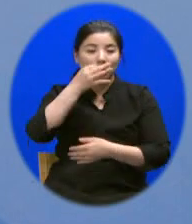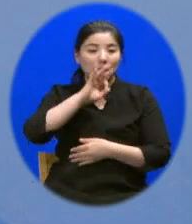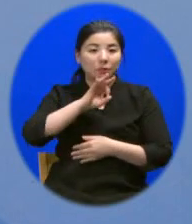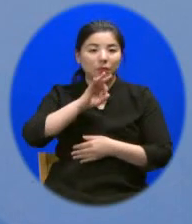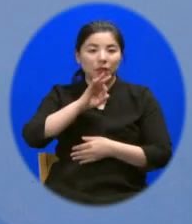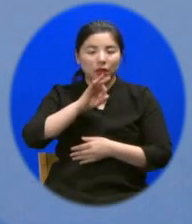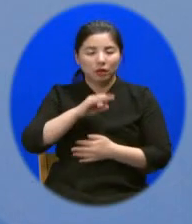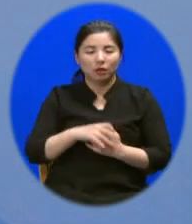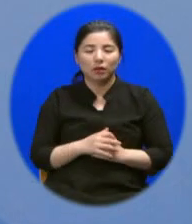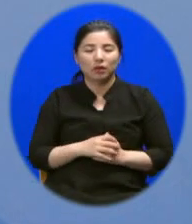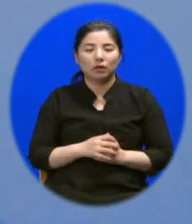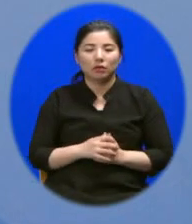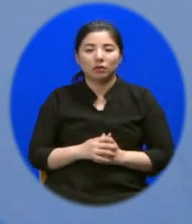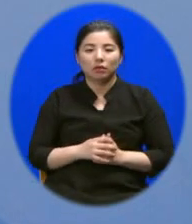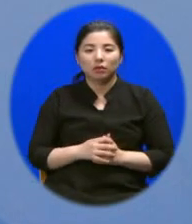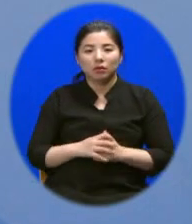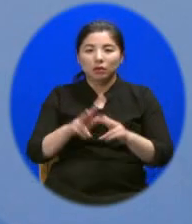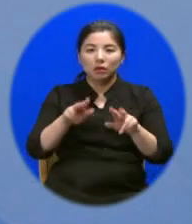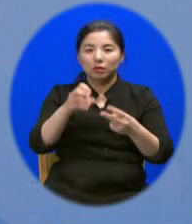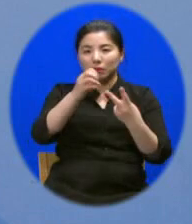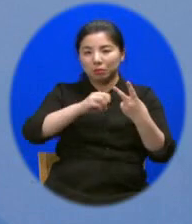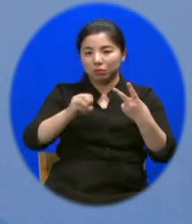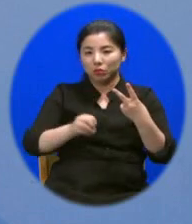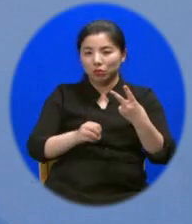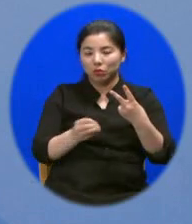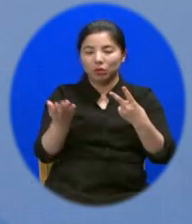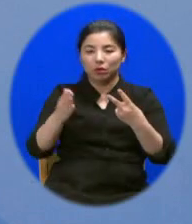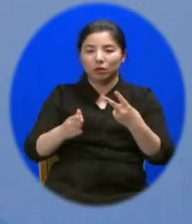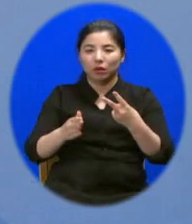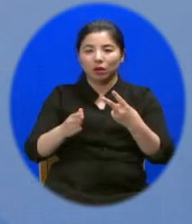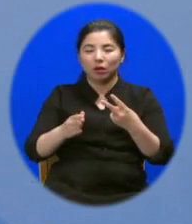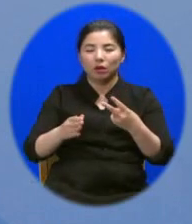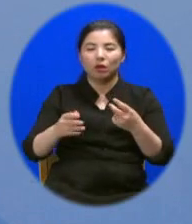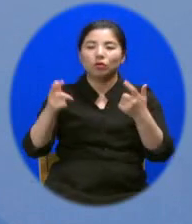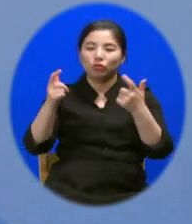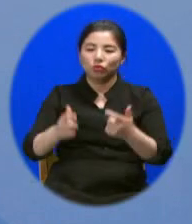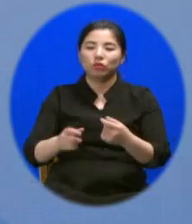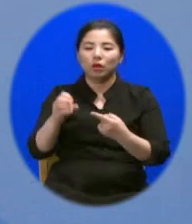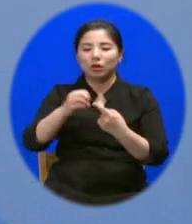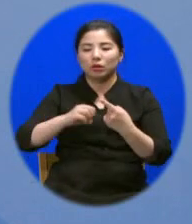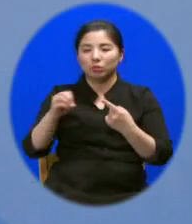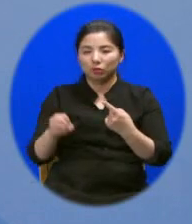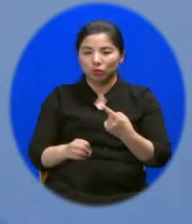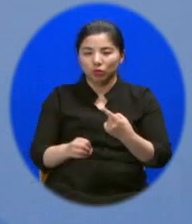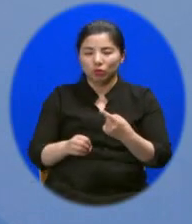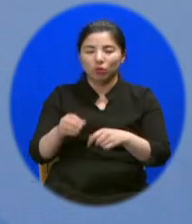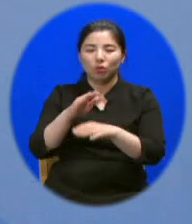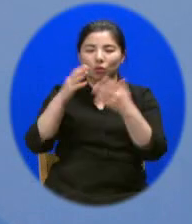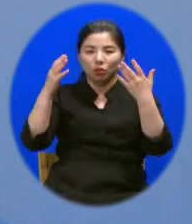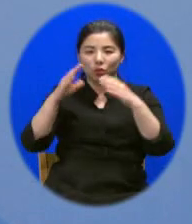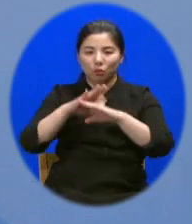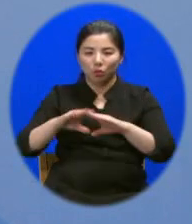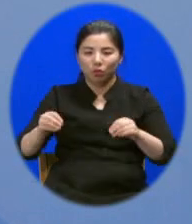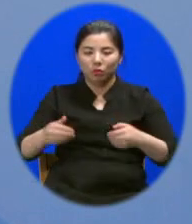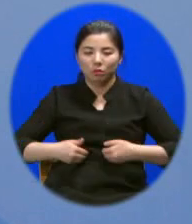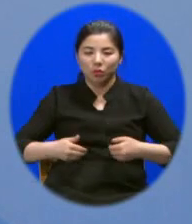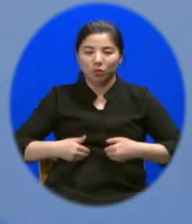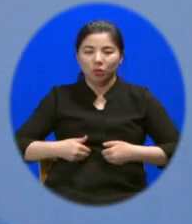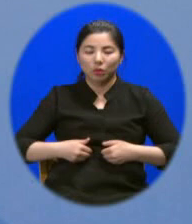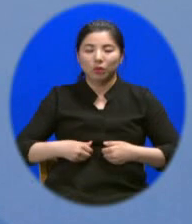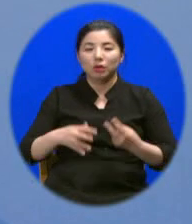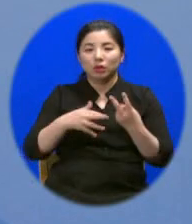금리를 어 지금 2% 인데 그것은 1% 로 일단 낮춰서 부담을 좀 완화할 필요가 있겠다 그 차